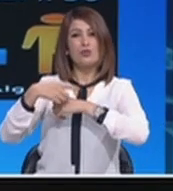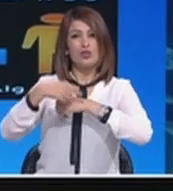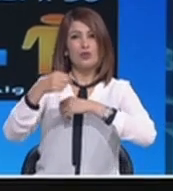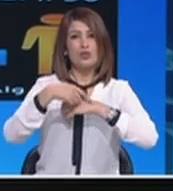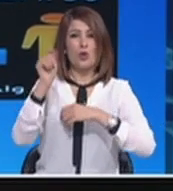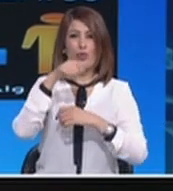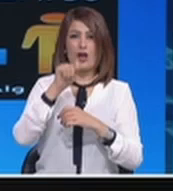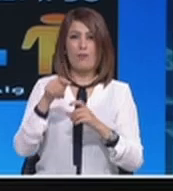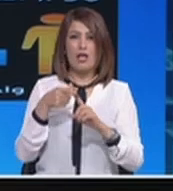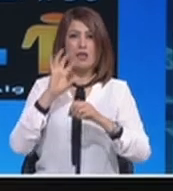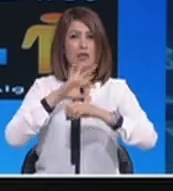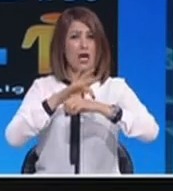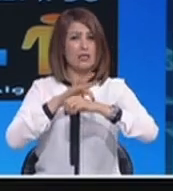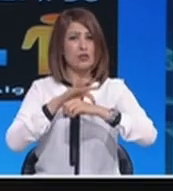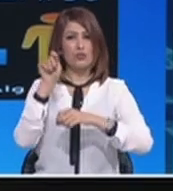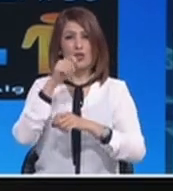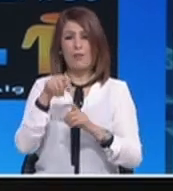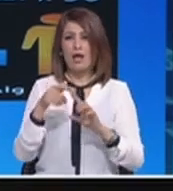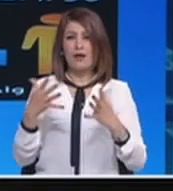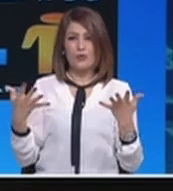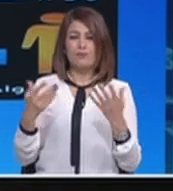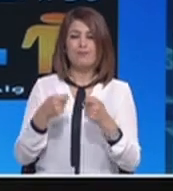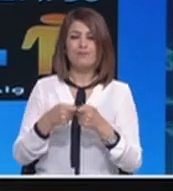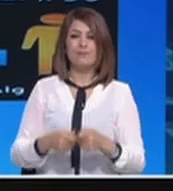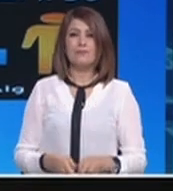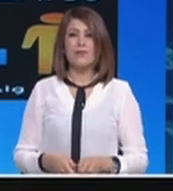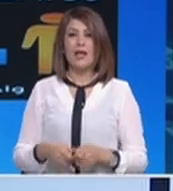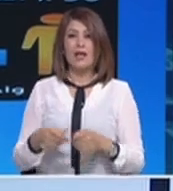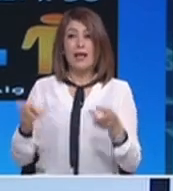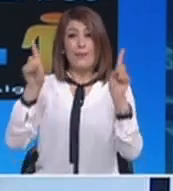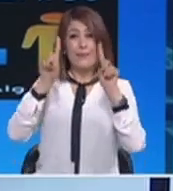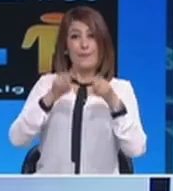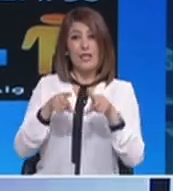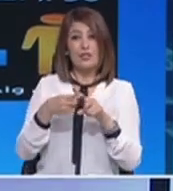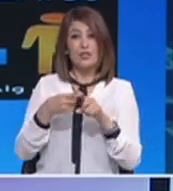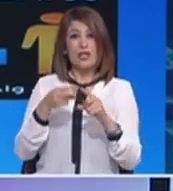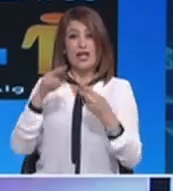تحصلوا على الخدمه الصحيح الاطار الطبي